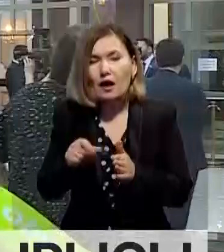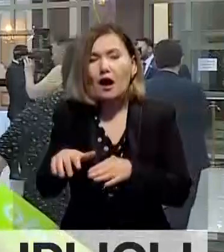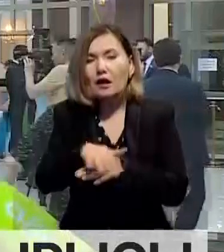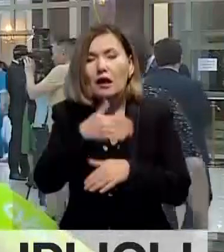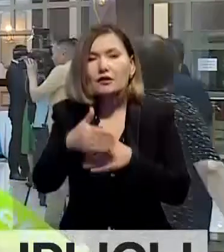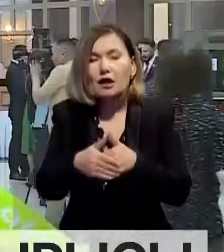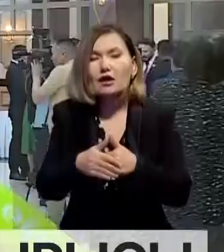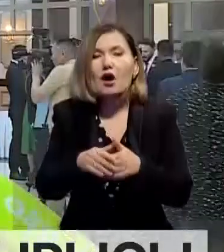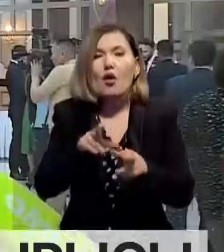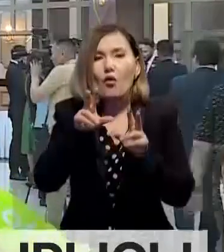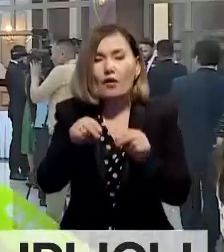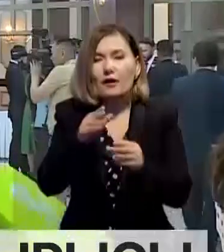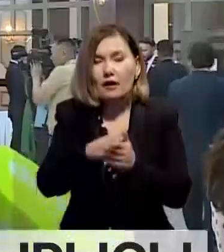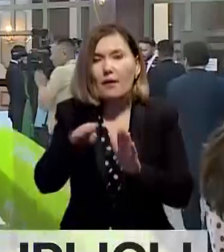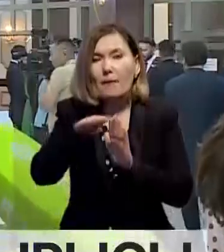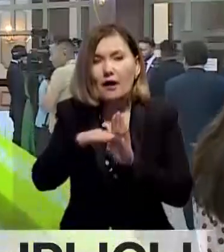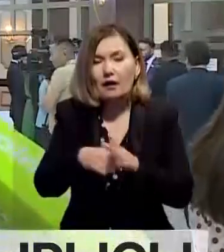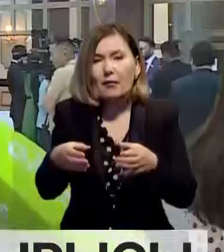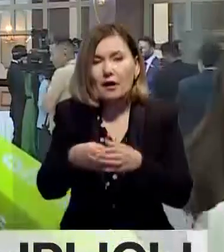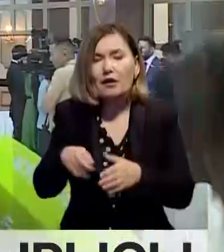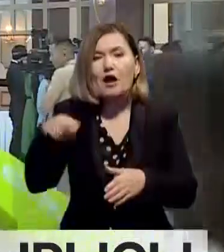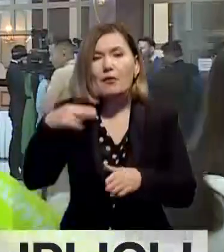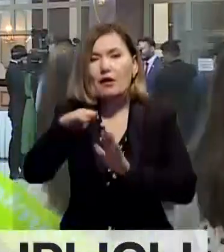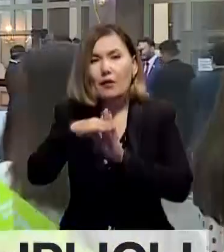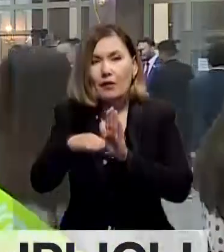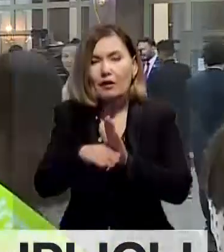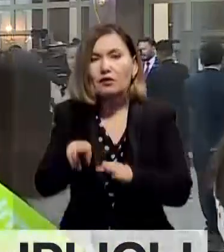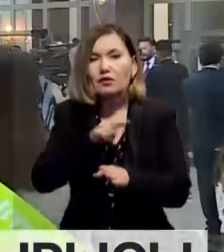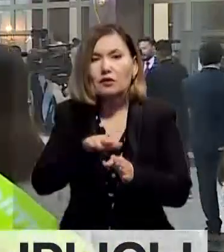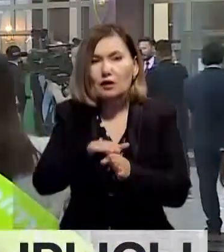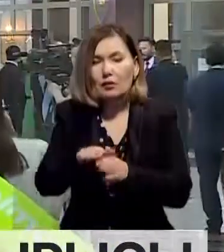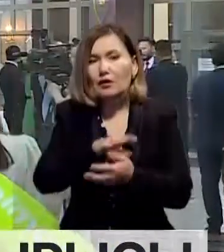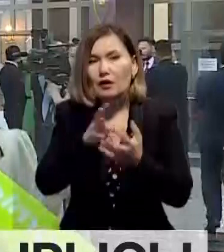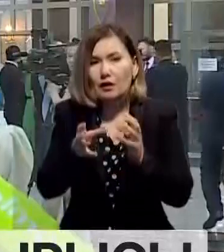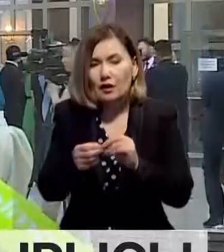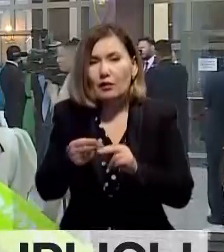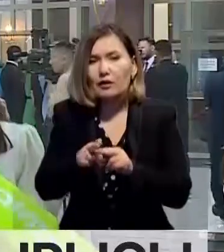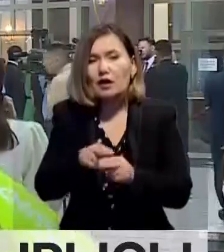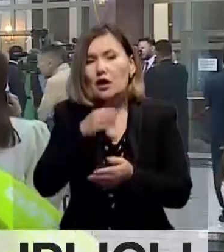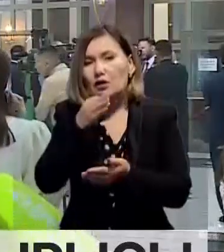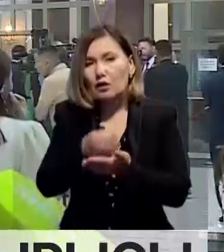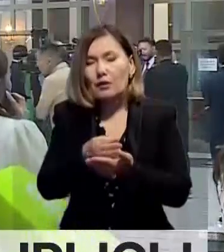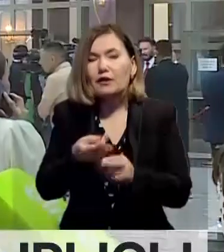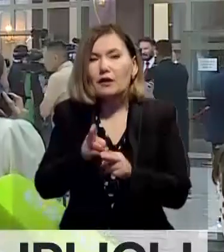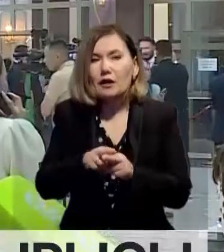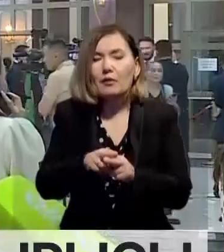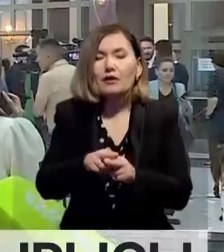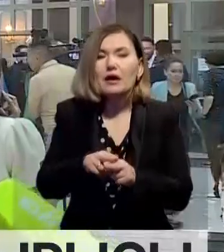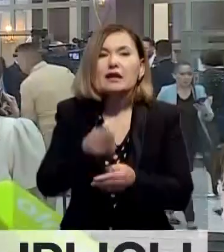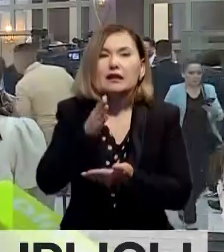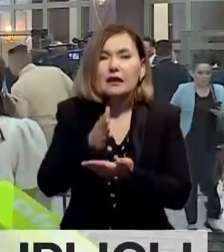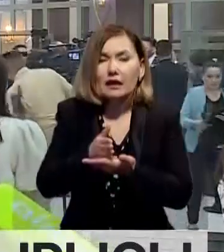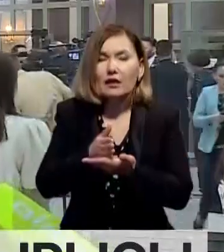уәдесі бар, партияның бағдарламасын іске асыру, президенттің бағдарламасын дағы пункттарға жауап беру сияқты. Сол себептен ол мәжілісмендердің